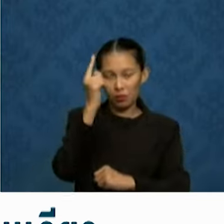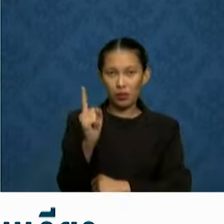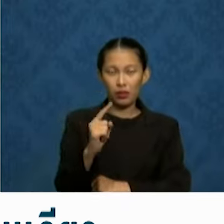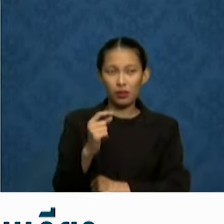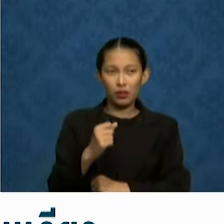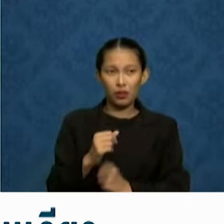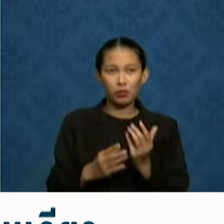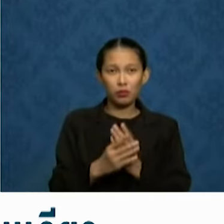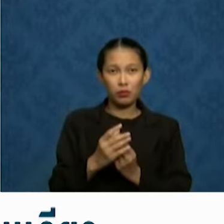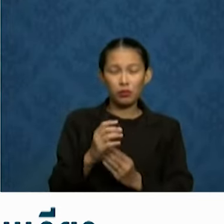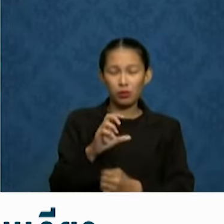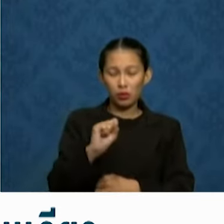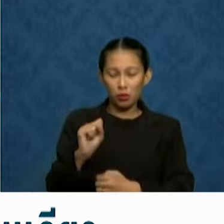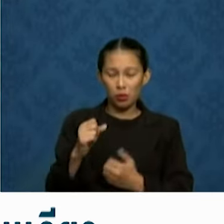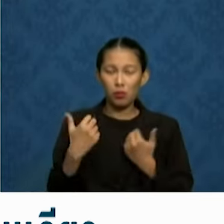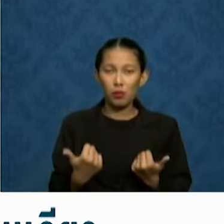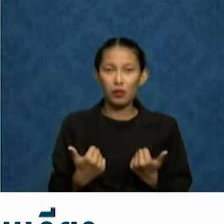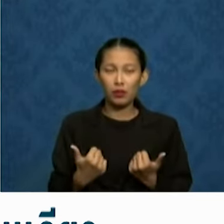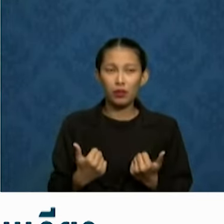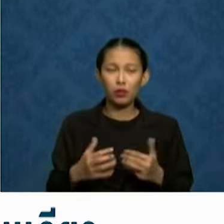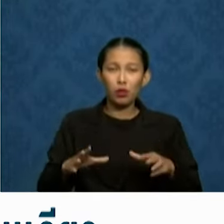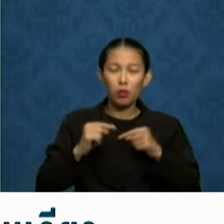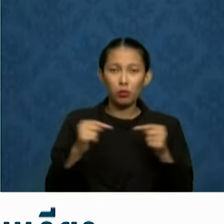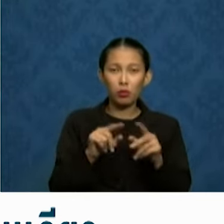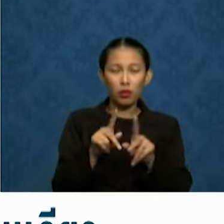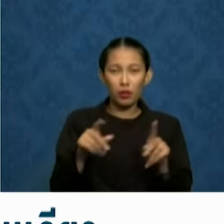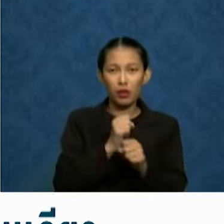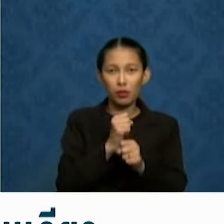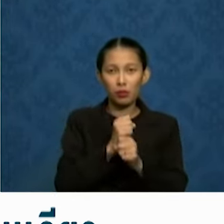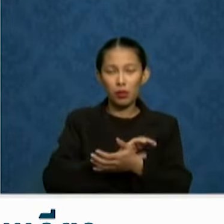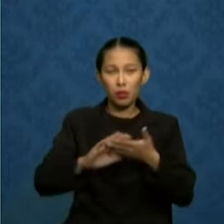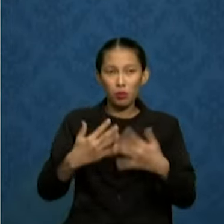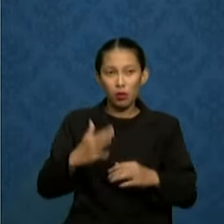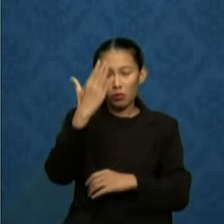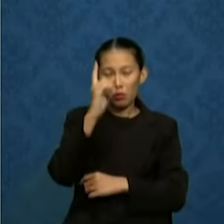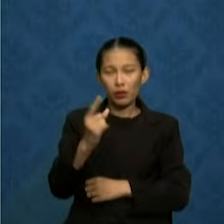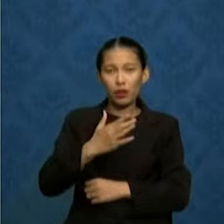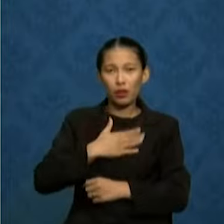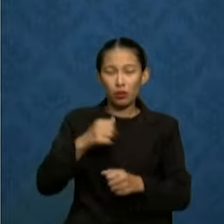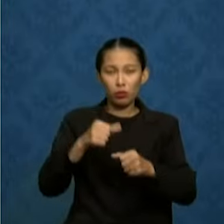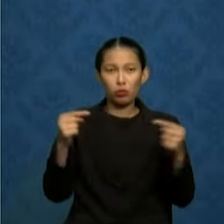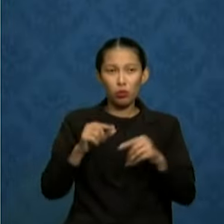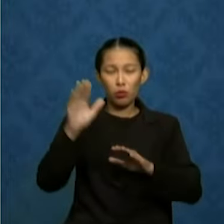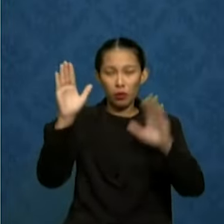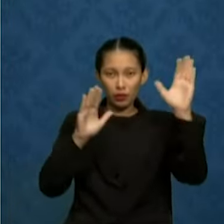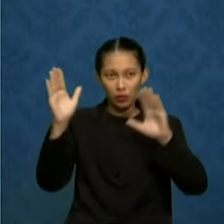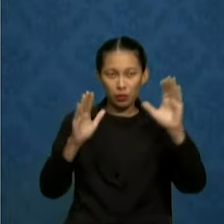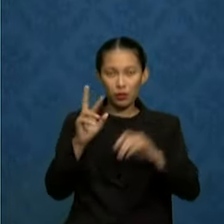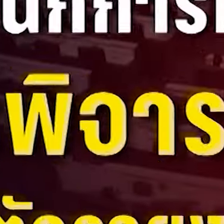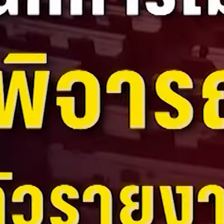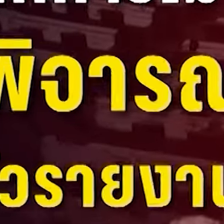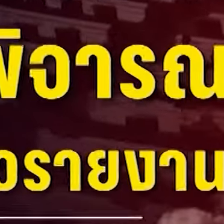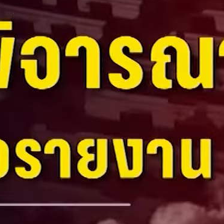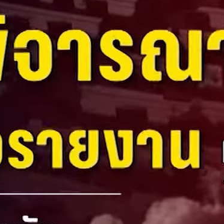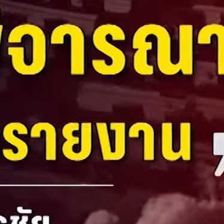ในประเด็นอ่อนไหวทั้งมาตรา110และมาตรา112ซึ่งจริงแล้วเป็นเพียงเนื้อหาส่วนน้อยมากๆในรายงานอาจารย์ยุทธพรก็เลยบอกว่